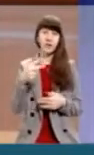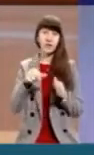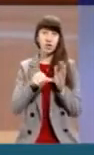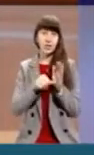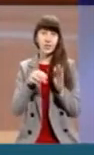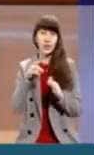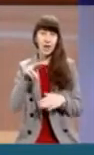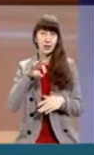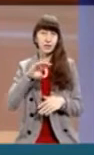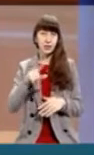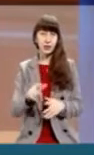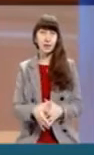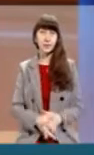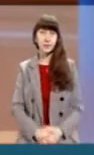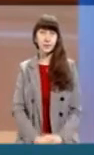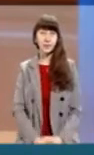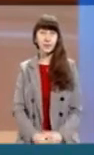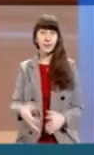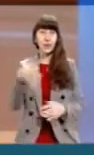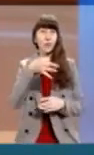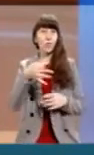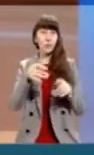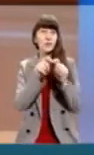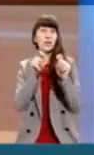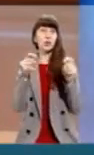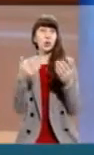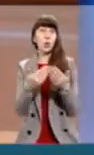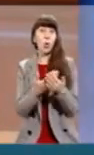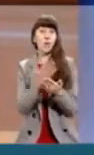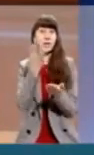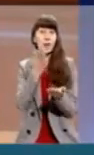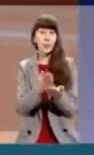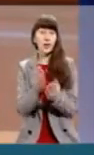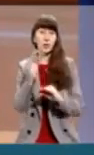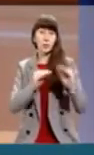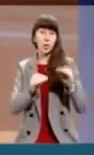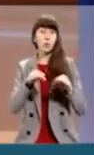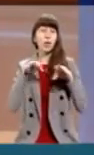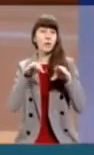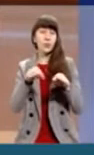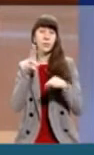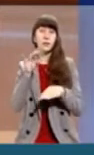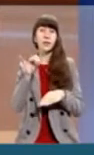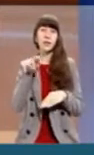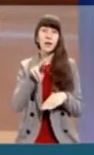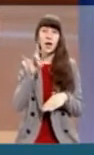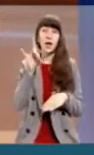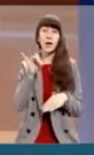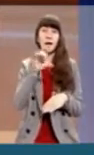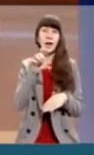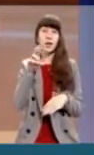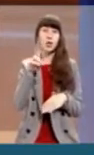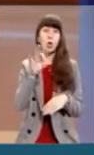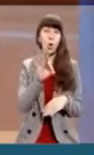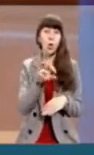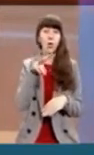көліктерін құрастырудың жаңа желілер ашылғаны, инвестицияның құнын 12,16 миллиард теңгелік заманауи оқшаулау орталығының